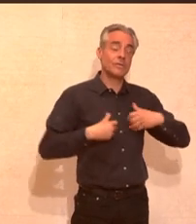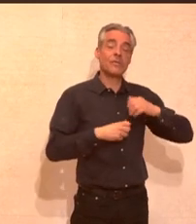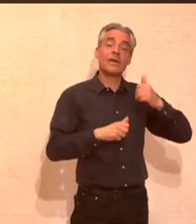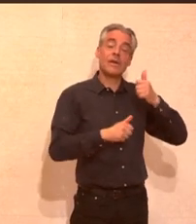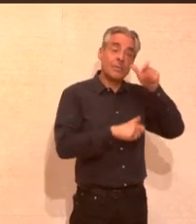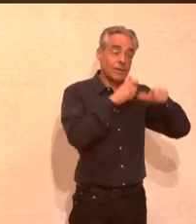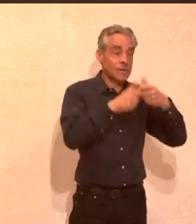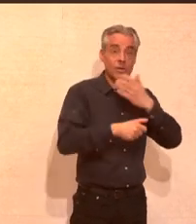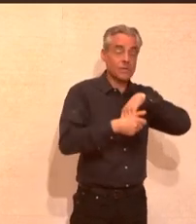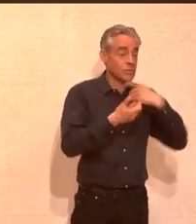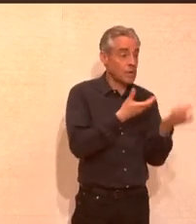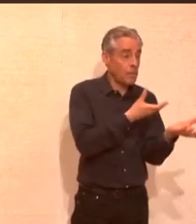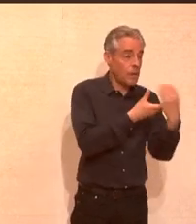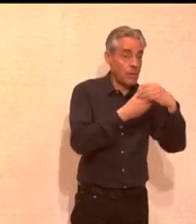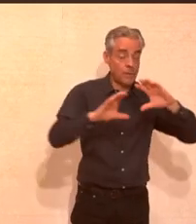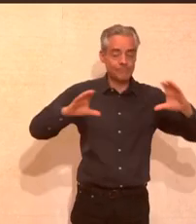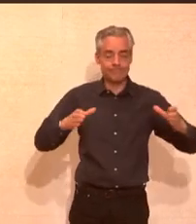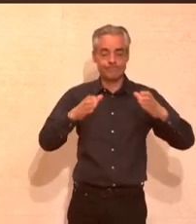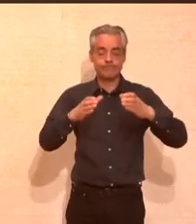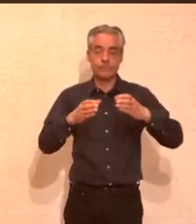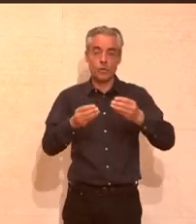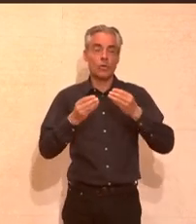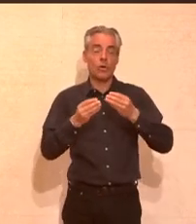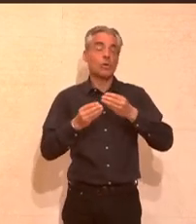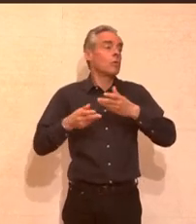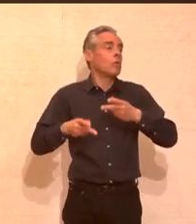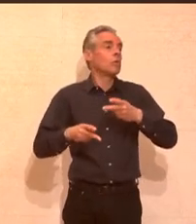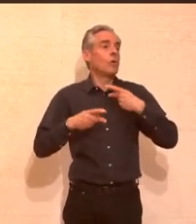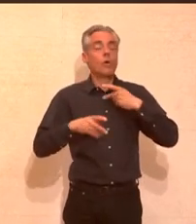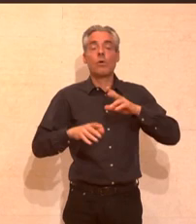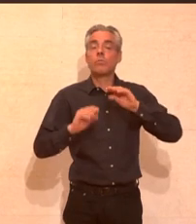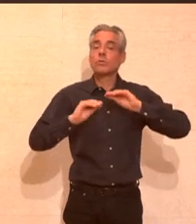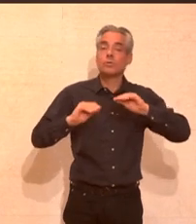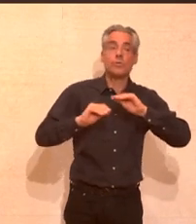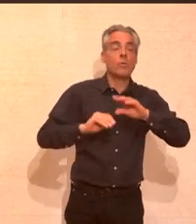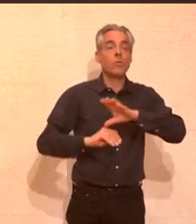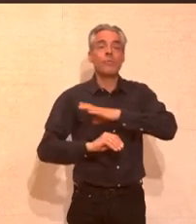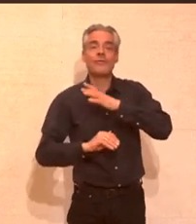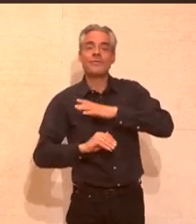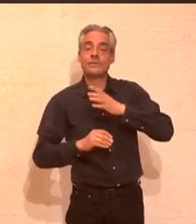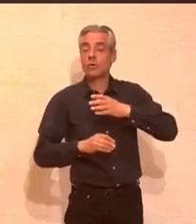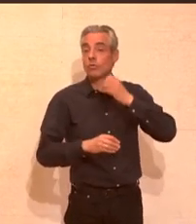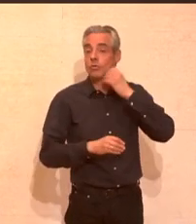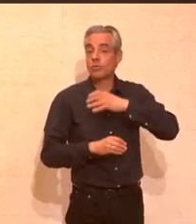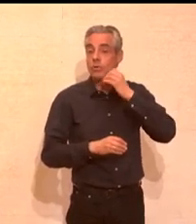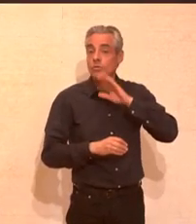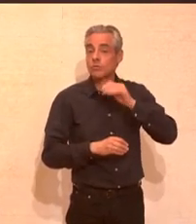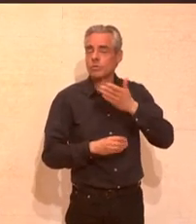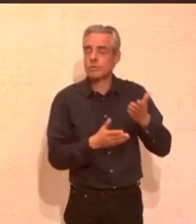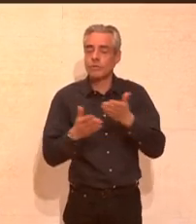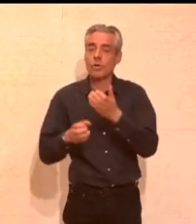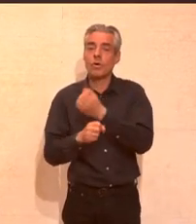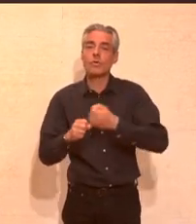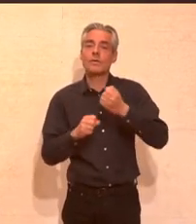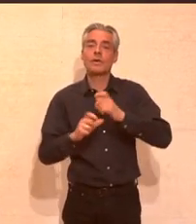acteurs et qui soit au cœur de nos pratiques du quotidien. C'est d'ailleurs le sens de la création de